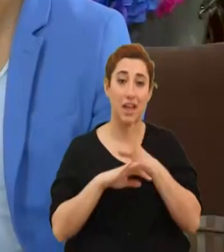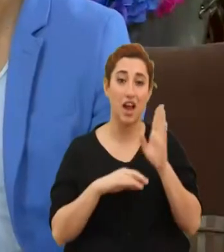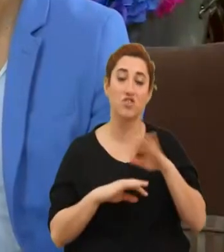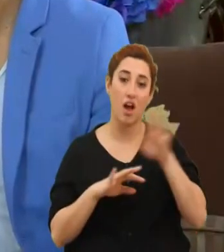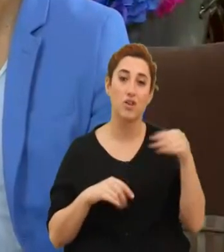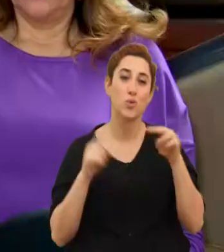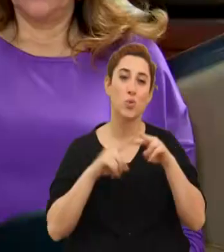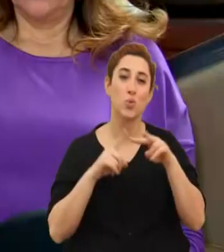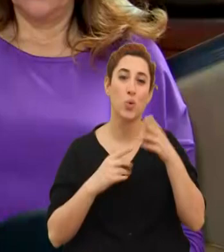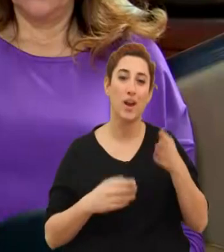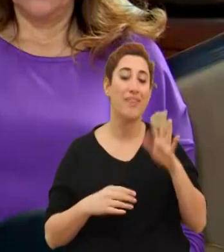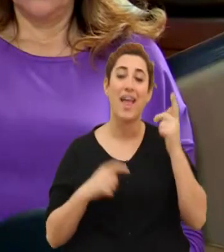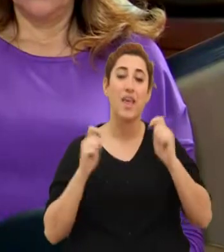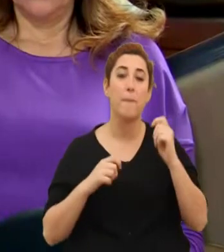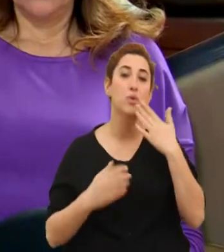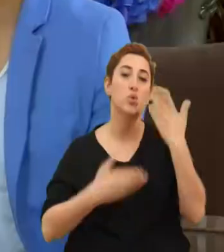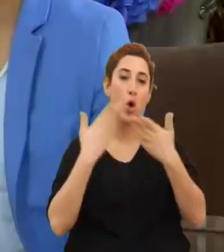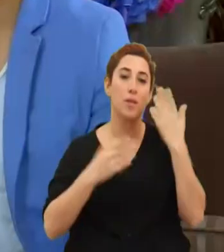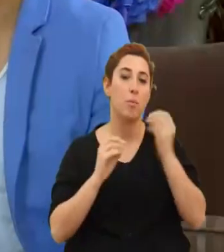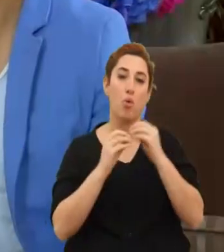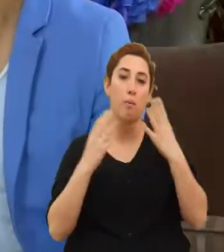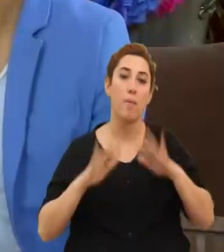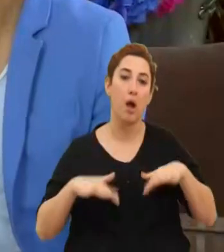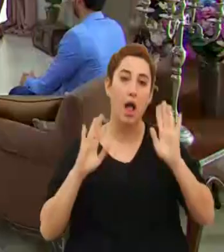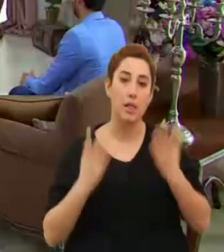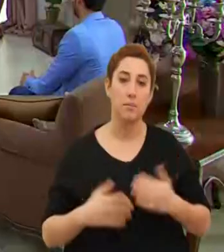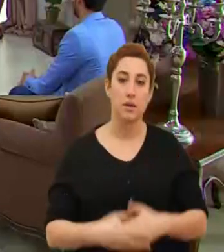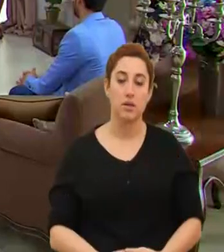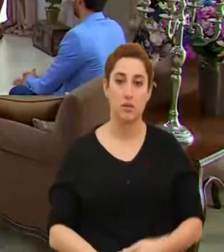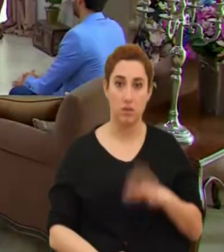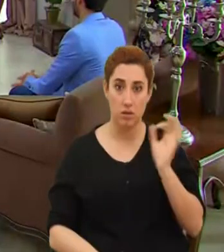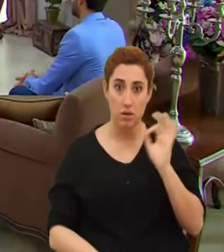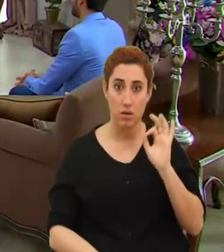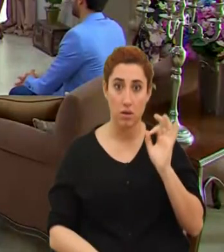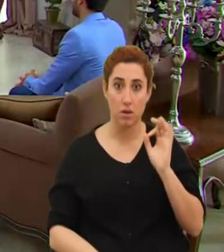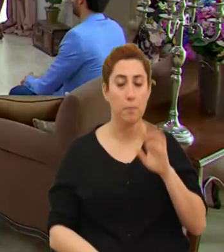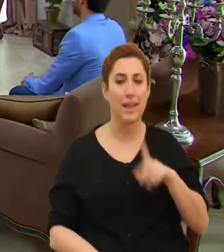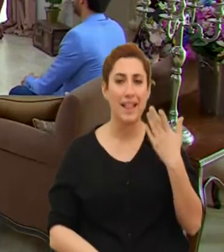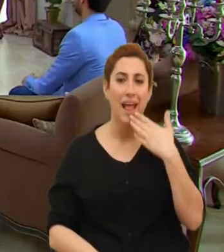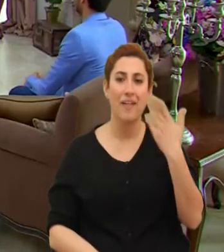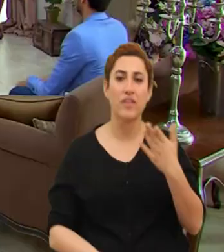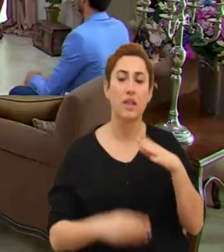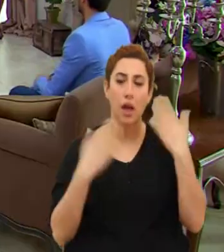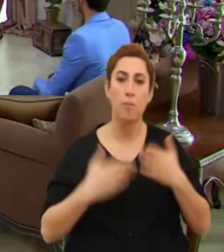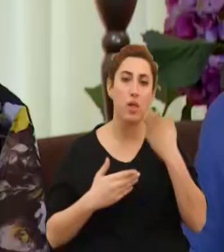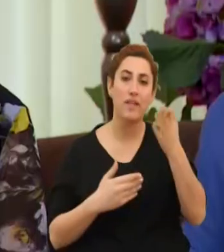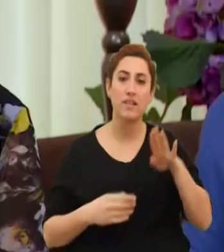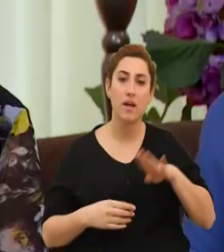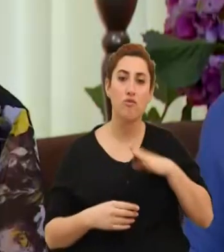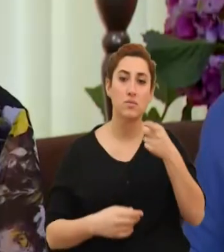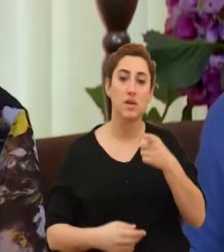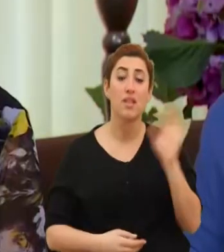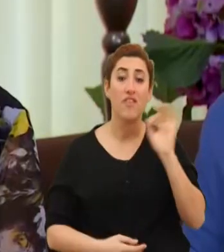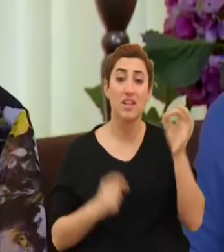Gerçi artık Nurhan'ın ne yaptığını söylemenin de bir sakıncası kalmadı. Ya peki ne dedi ikna oldun evladım